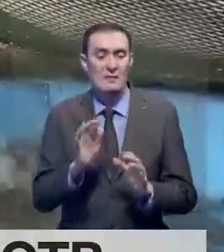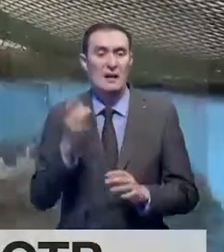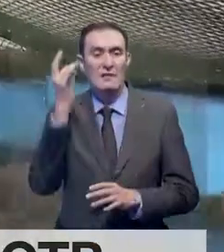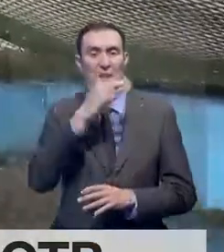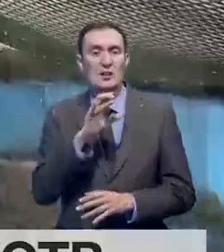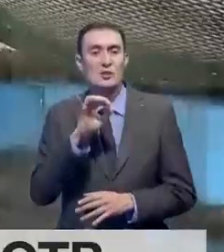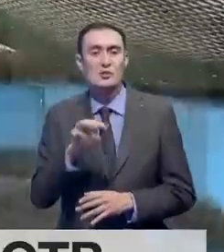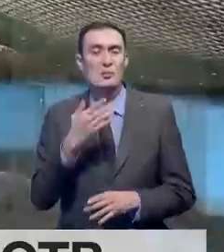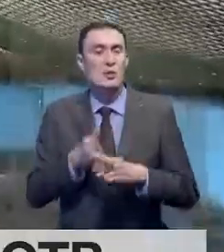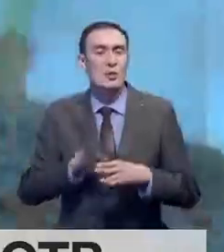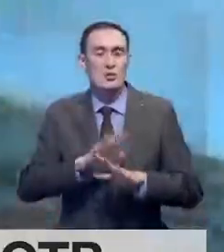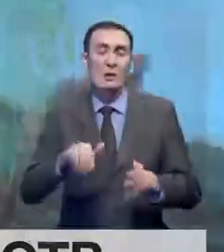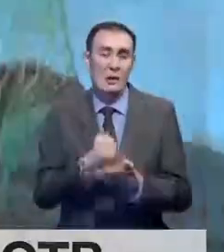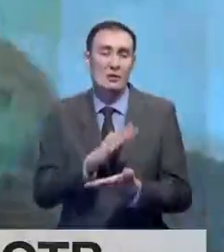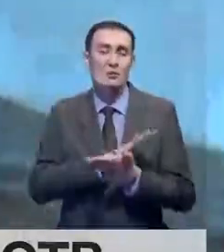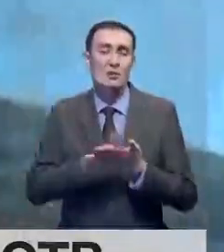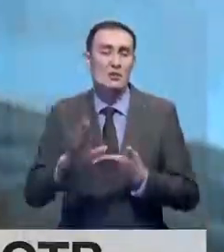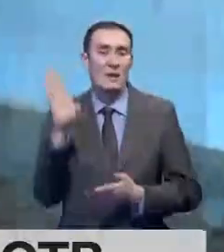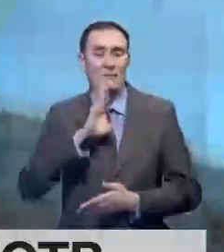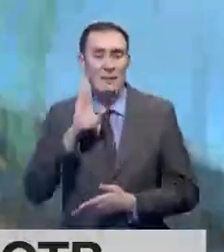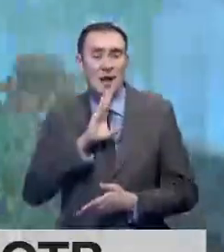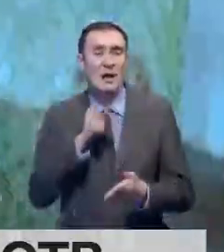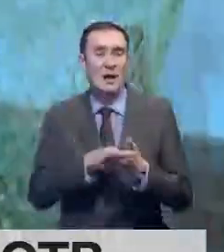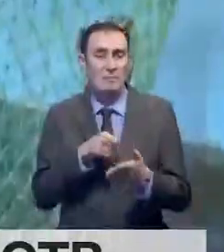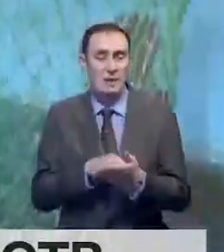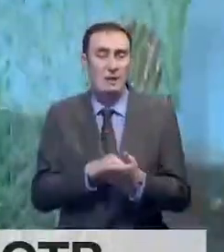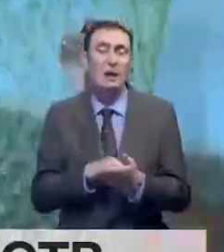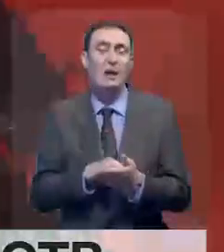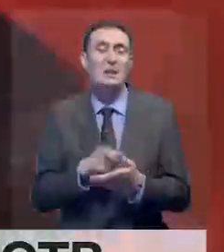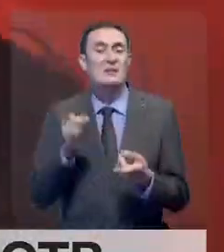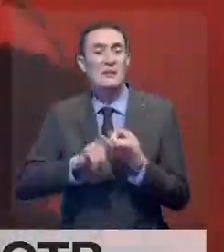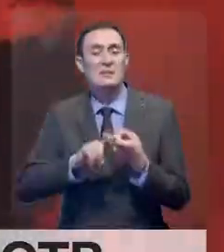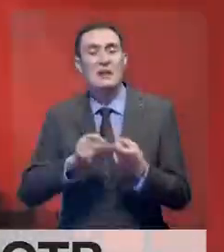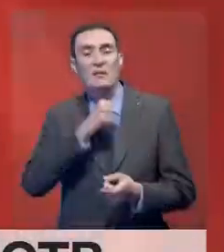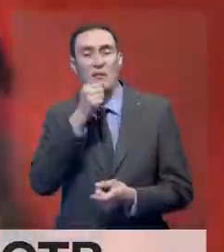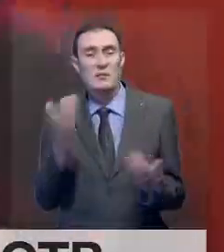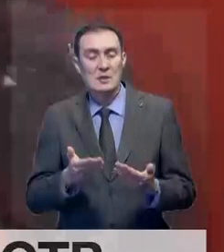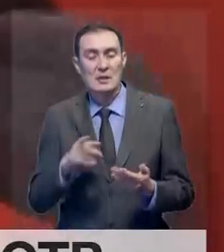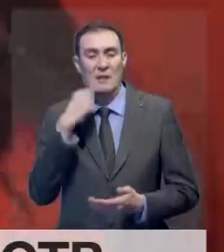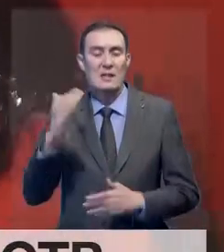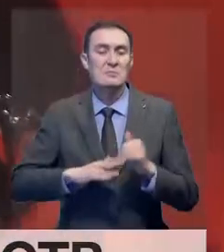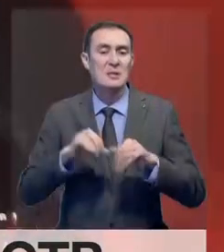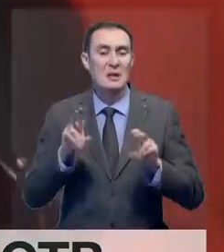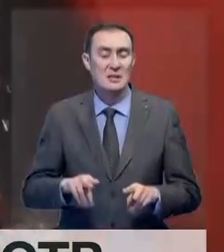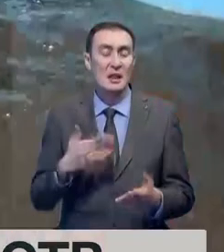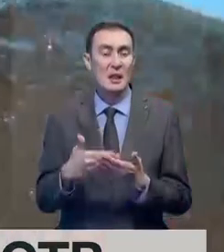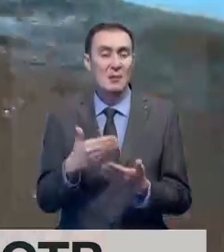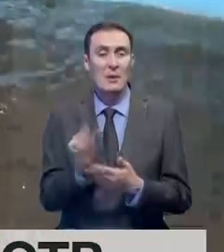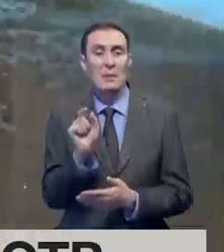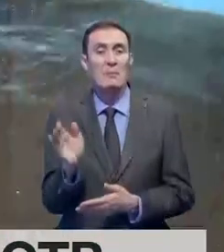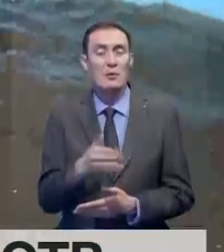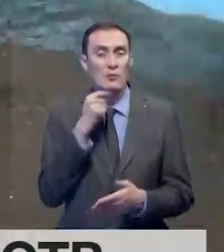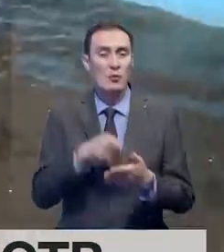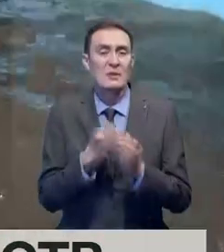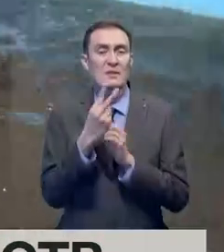сомом несложно. Главное – содержать в чистоте бассейны. А кормление заморской рыбы зависит от возраста, говорят специалисты. Например, мальков